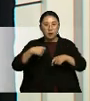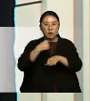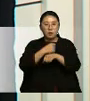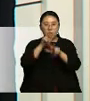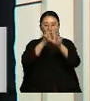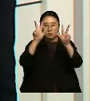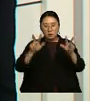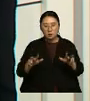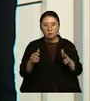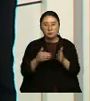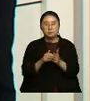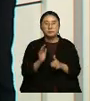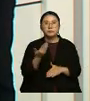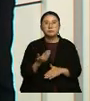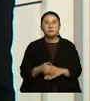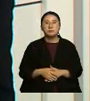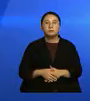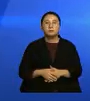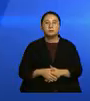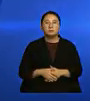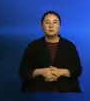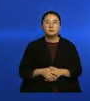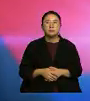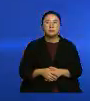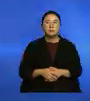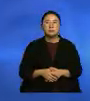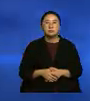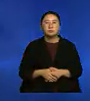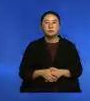전시가 됐습니다. 박미현 기자입니다.